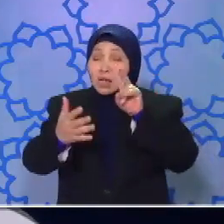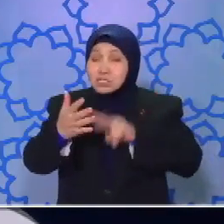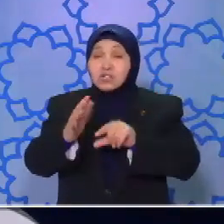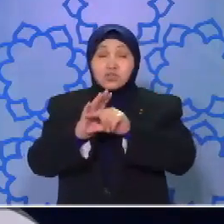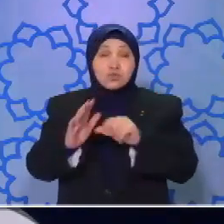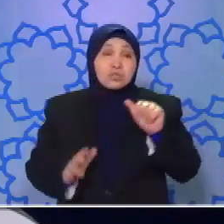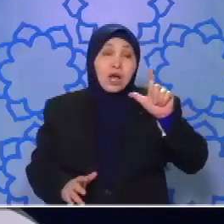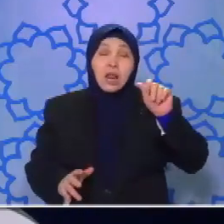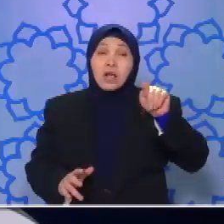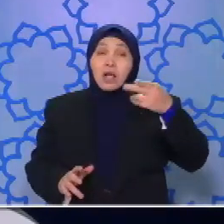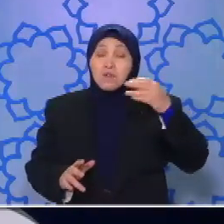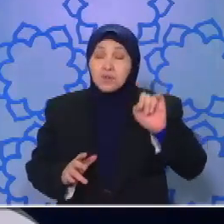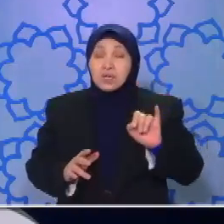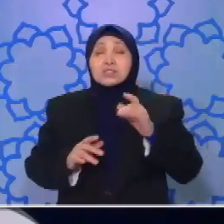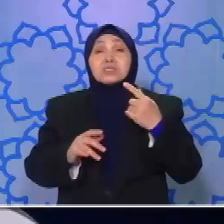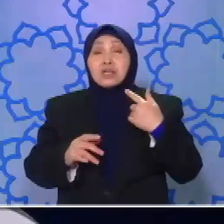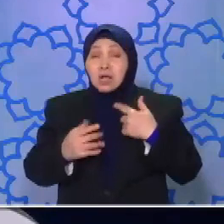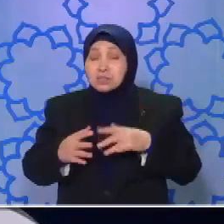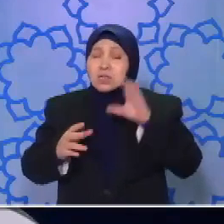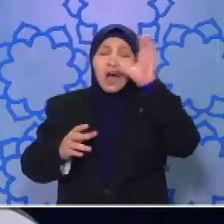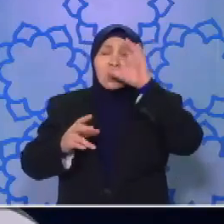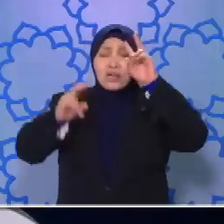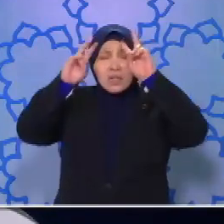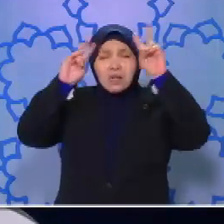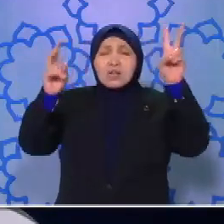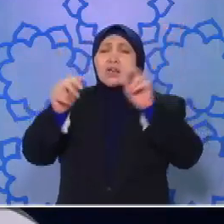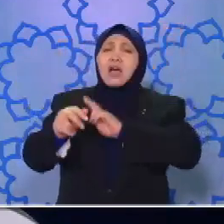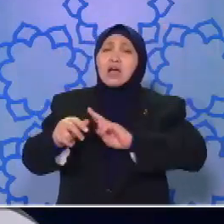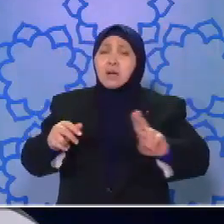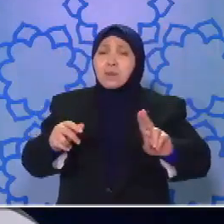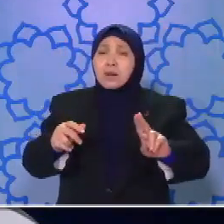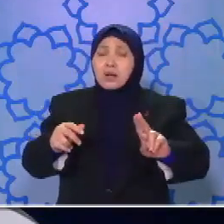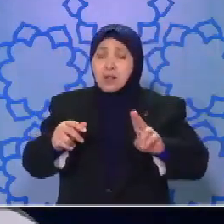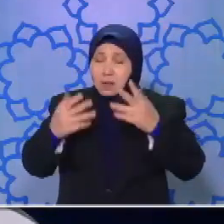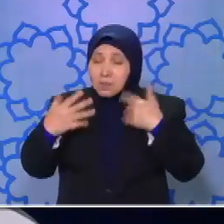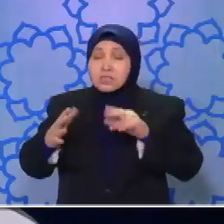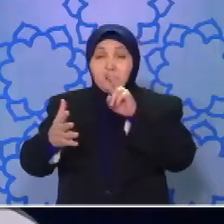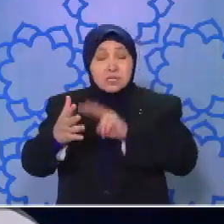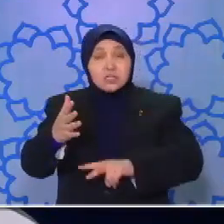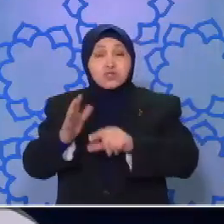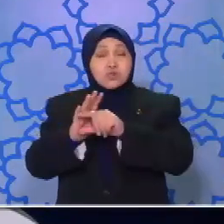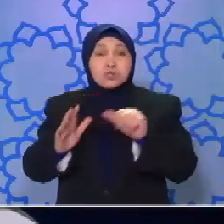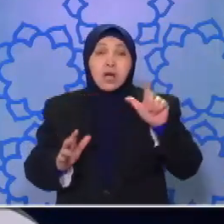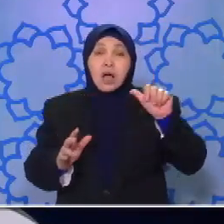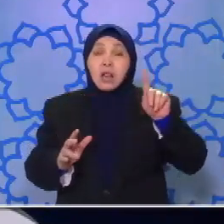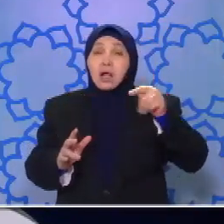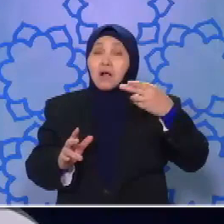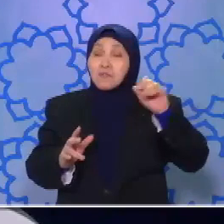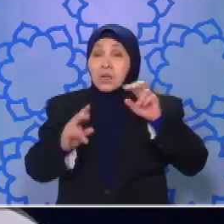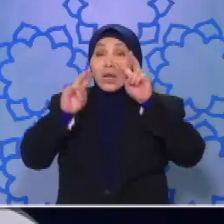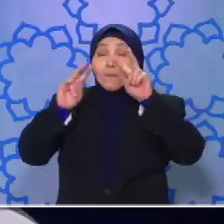Al-Kahfi, ayah ni dia tengah tension, cari ketenangan dengan agama, dapat baca surah Al-Kahfi, dia nampak anak dia 2 orang